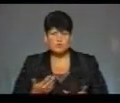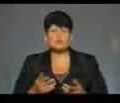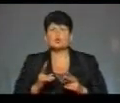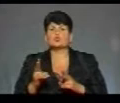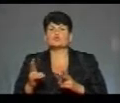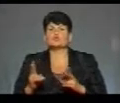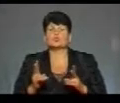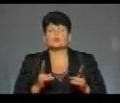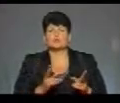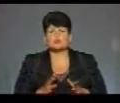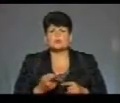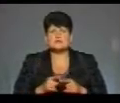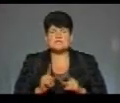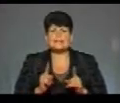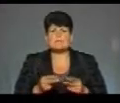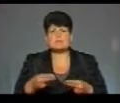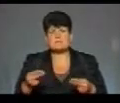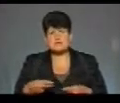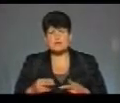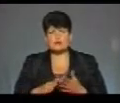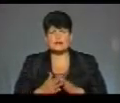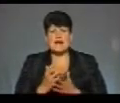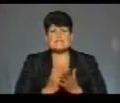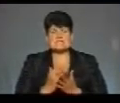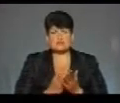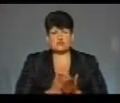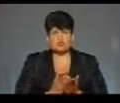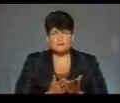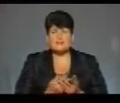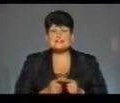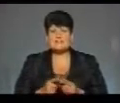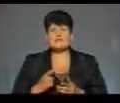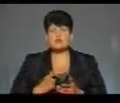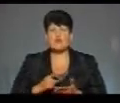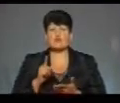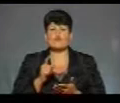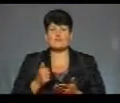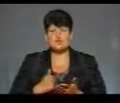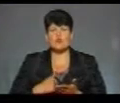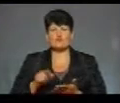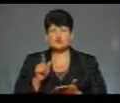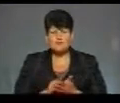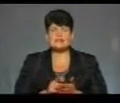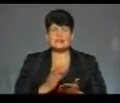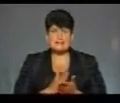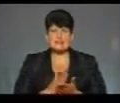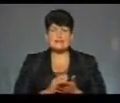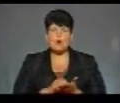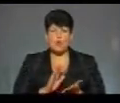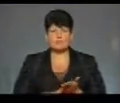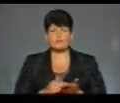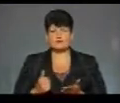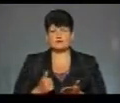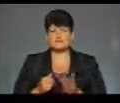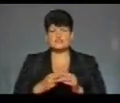хто лише підписав контракт на резервну службу? Ні, це в першу чергу військовозобов'язані, які перебувають на обліку в військових комісаріатах, віком